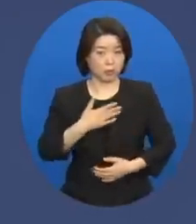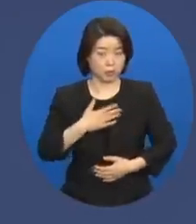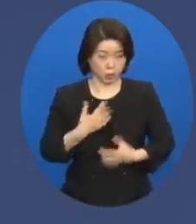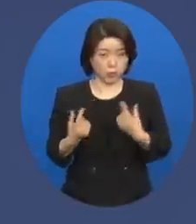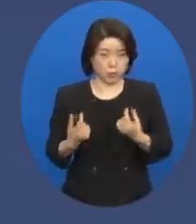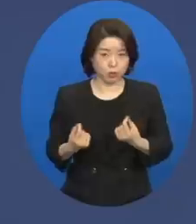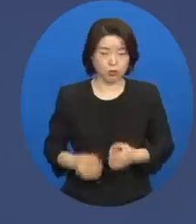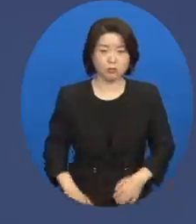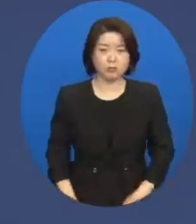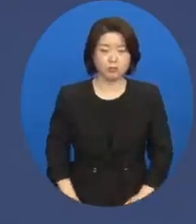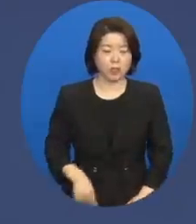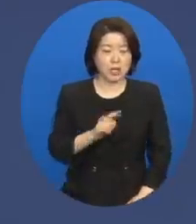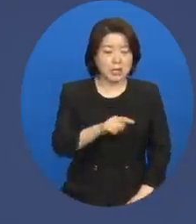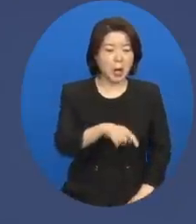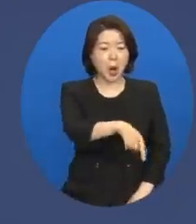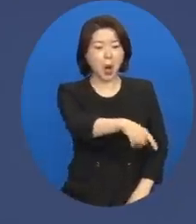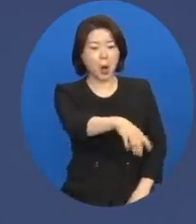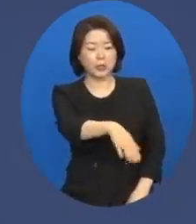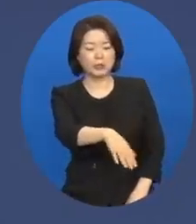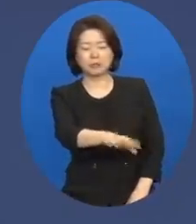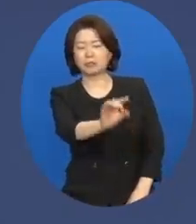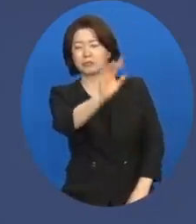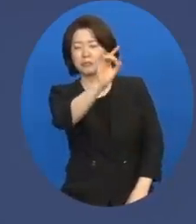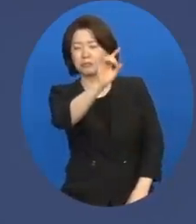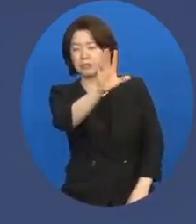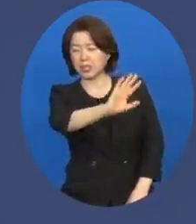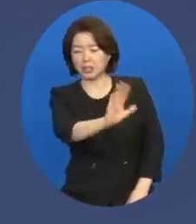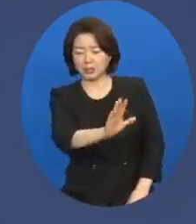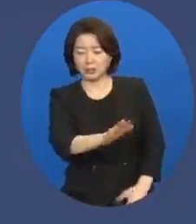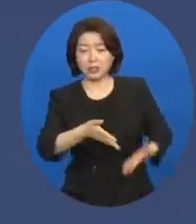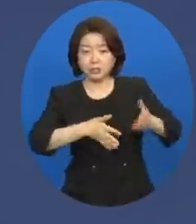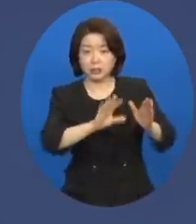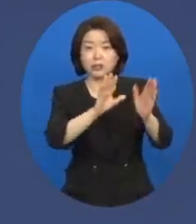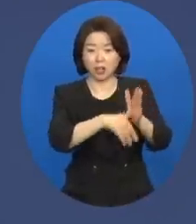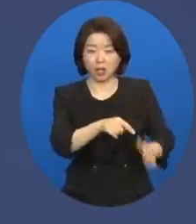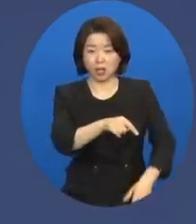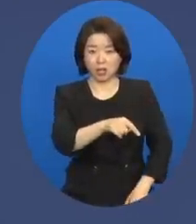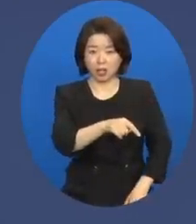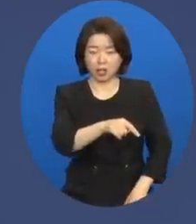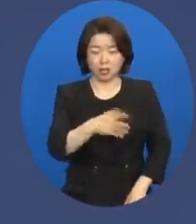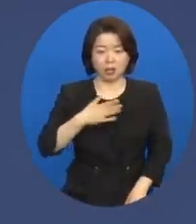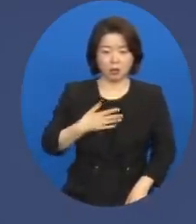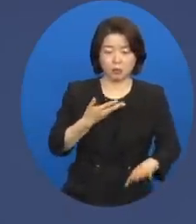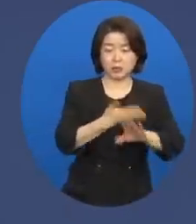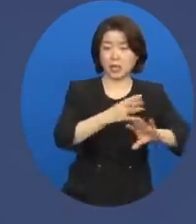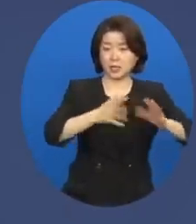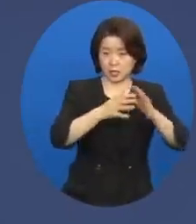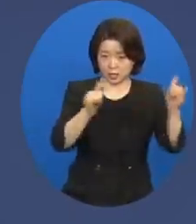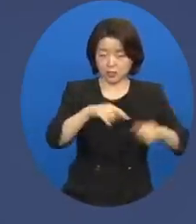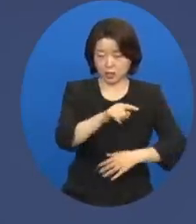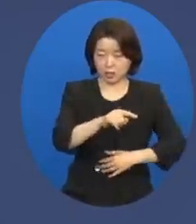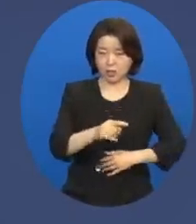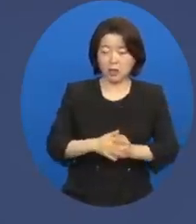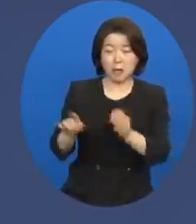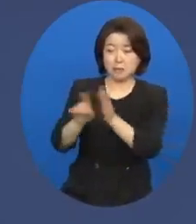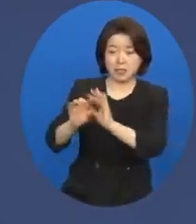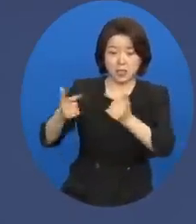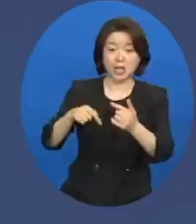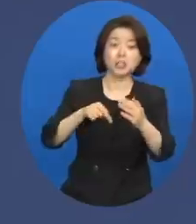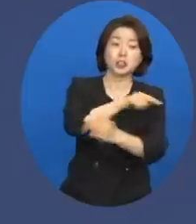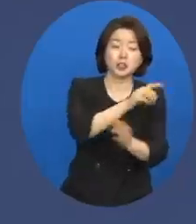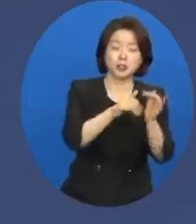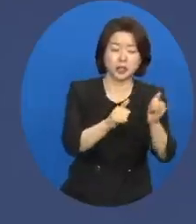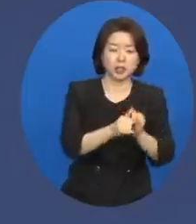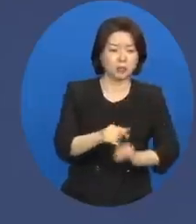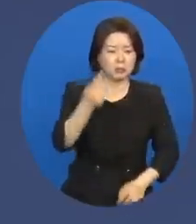저것이 안모태 출신의 이방인들은 개념 자체가 없어요. 그러니까 하나님을 마음에 전혀 두기